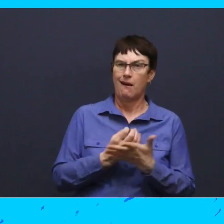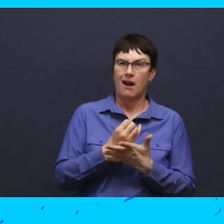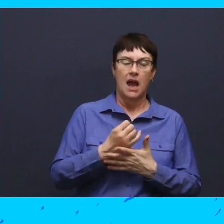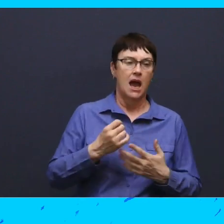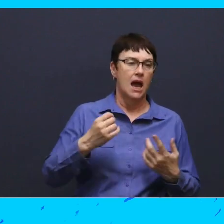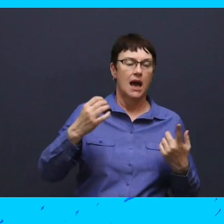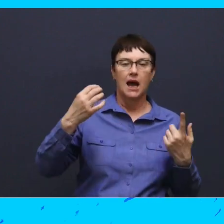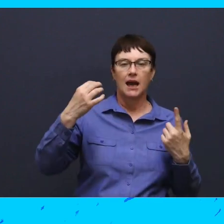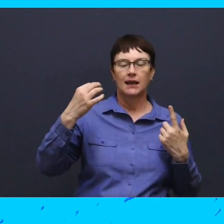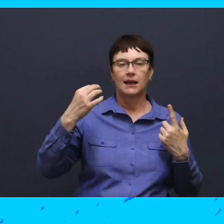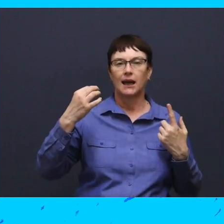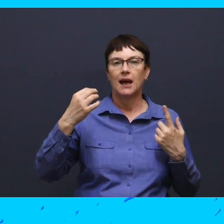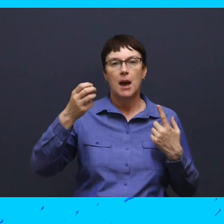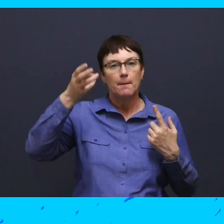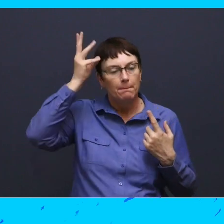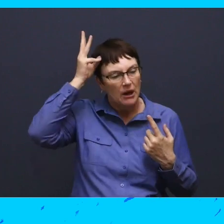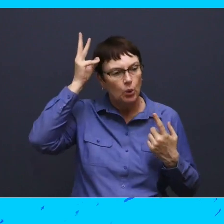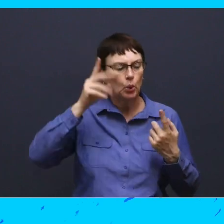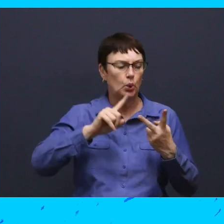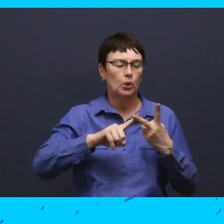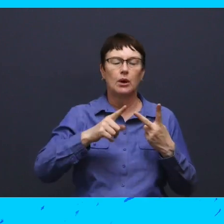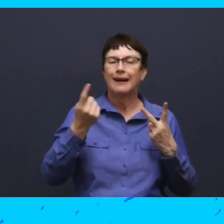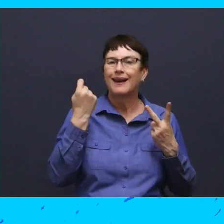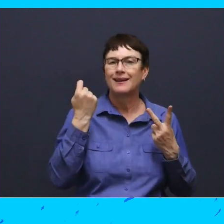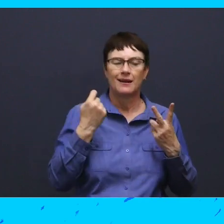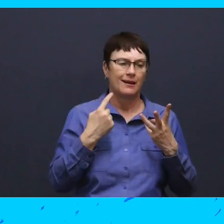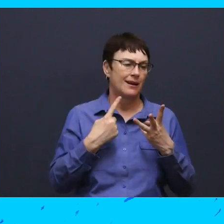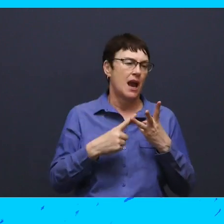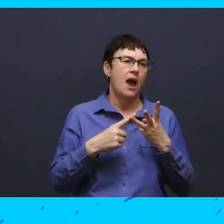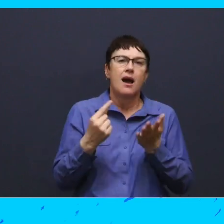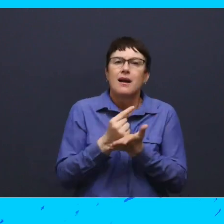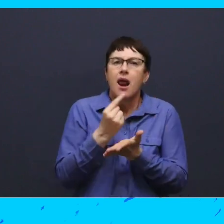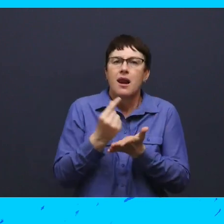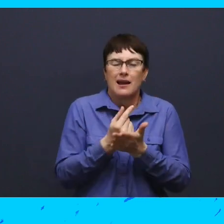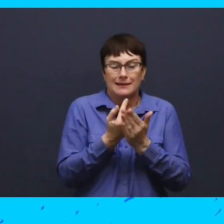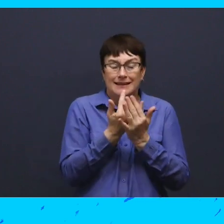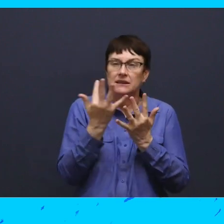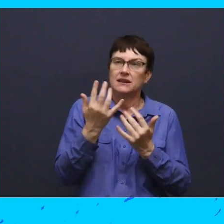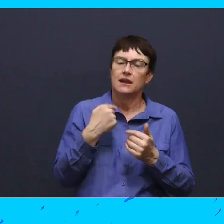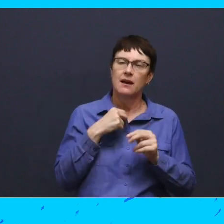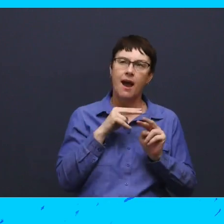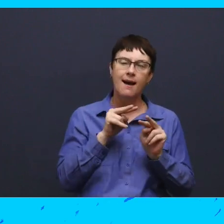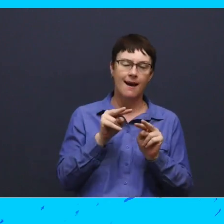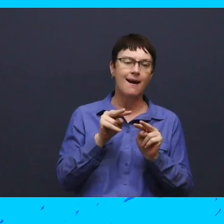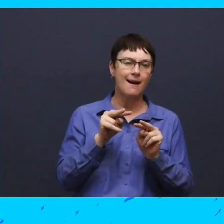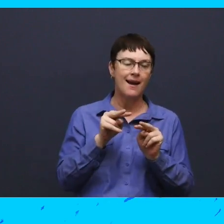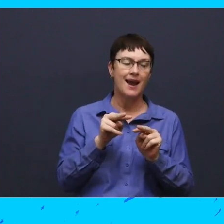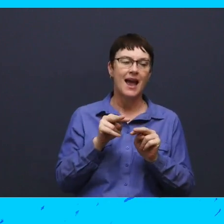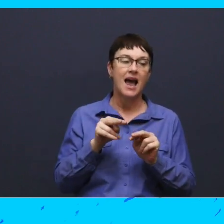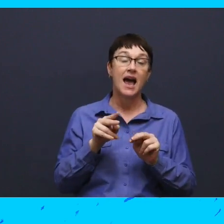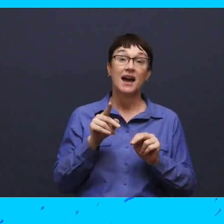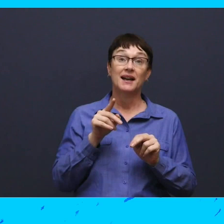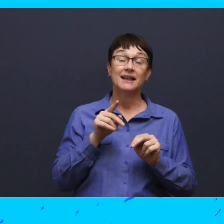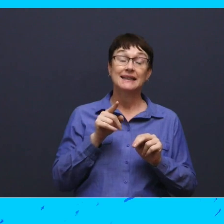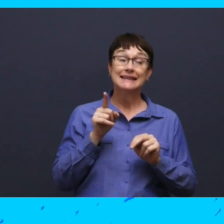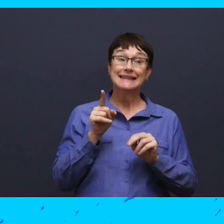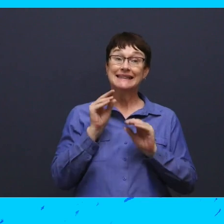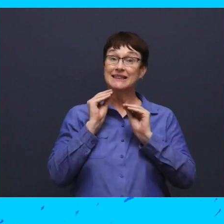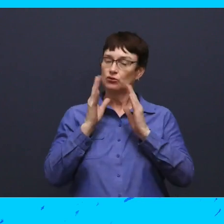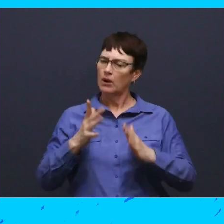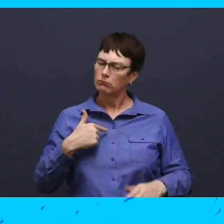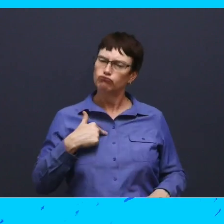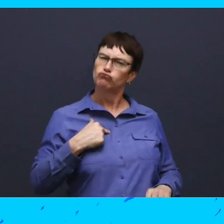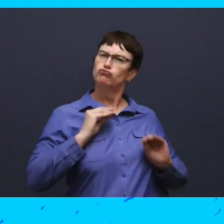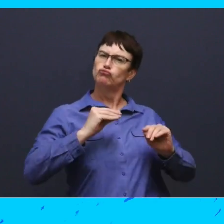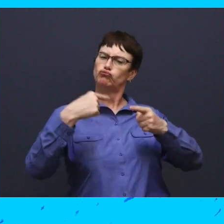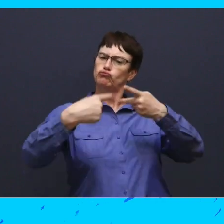etc. Il faut savoir effectivement qui, où on fait la transition et comment on